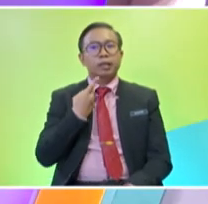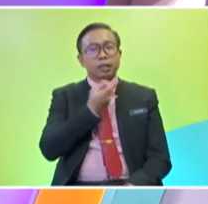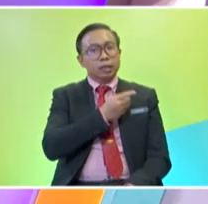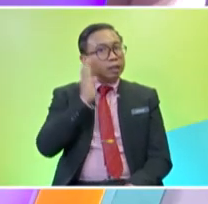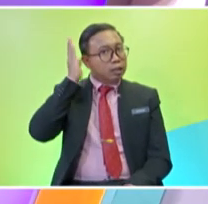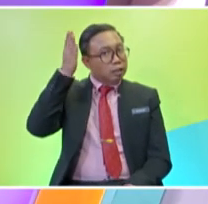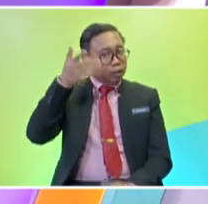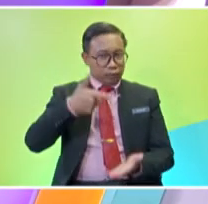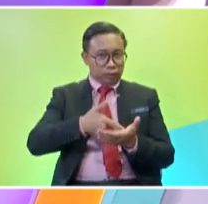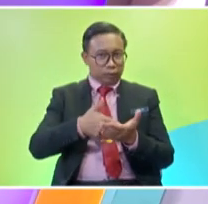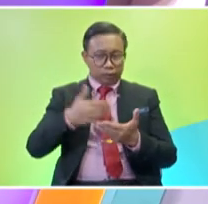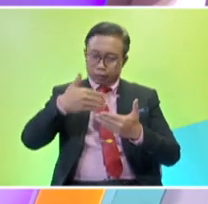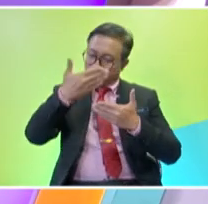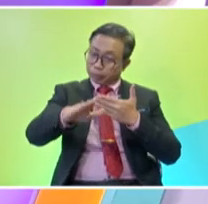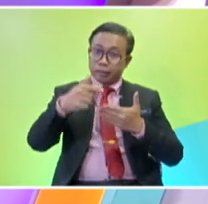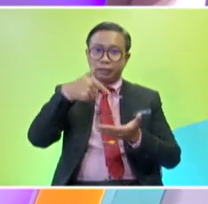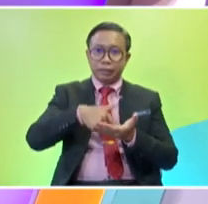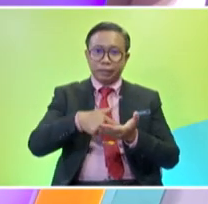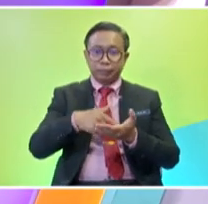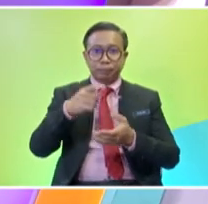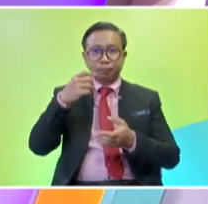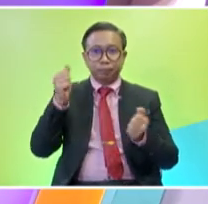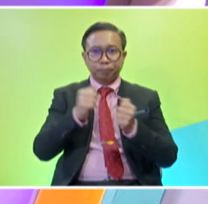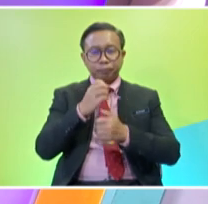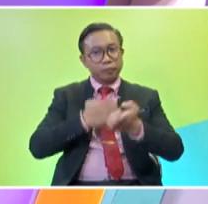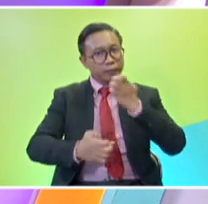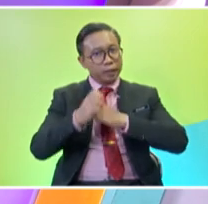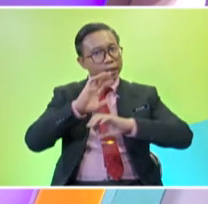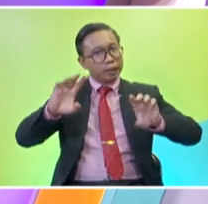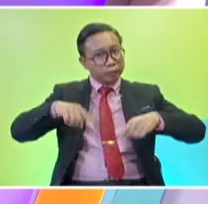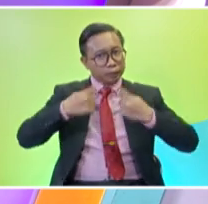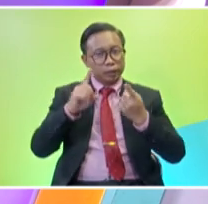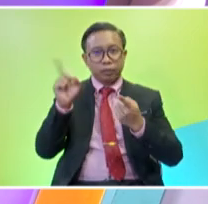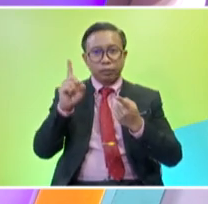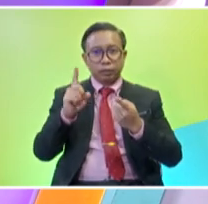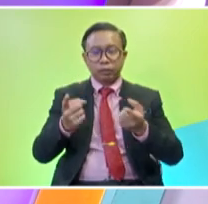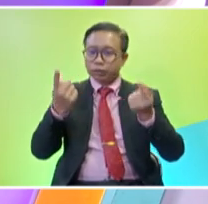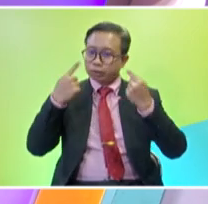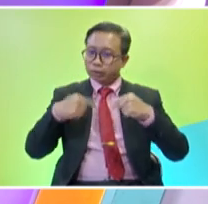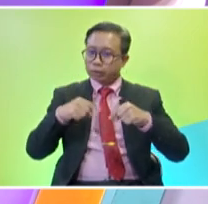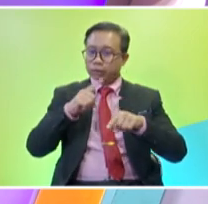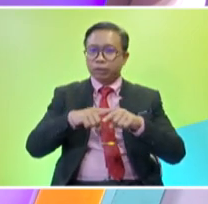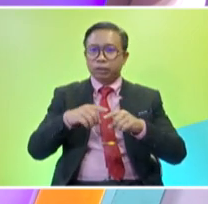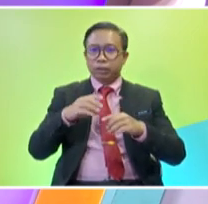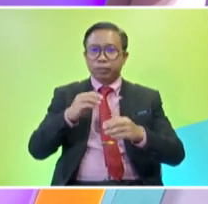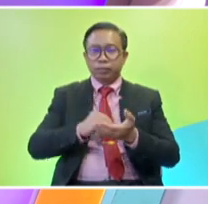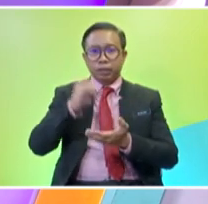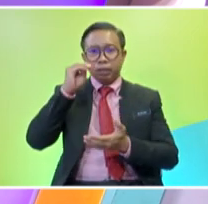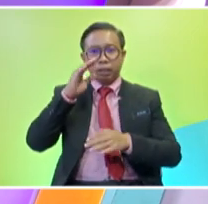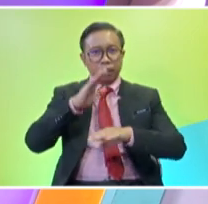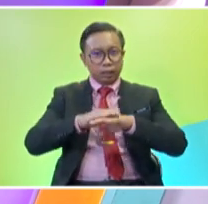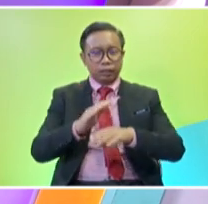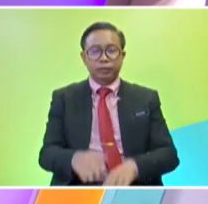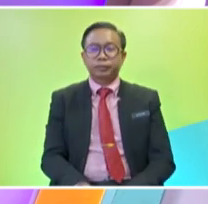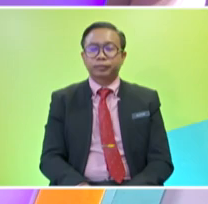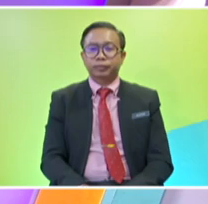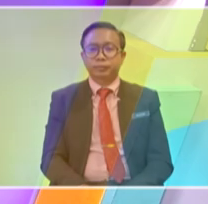activity selepas ini yang melibatkan eksperimen juga jadi jangan kemana-mana kita kembali selepas ini di slot Menengah Atas